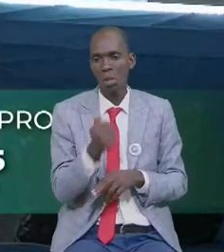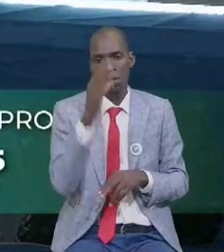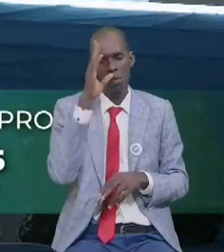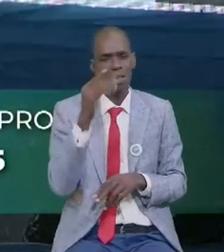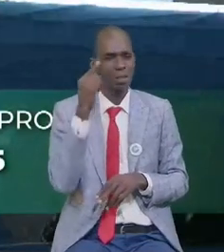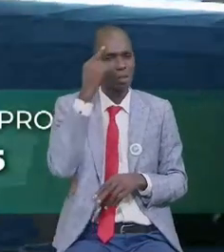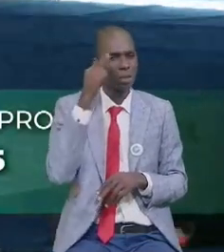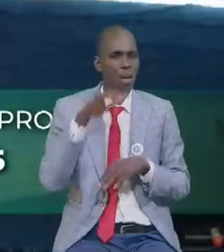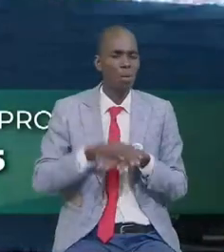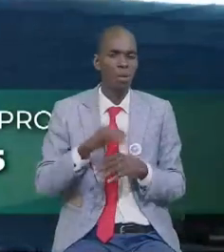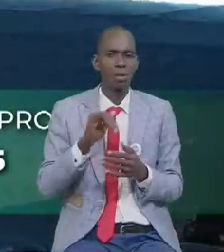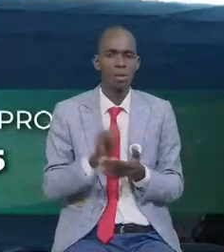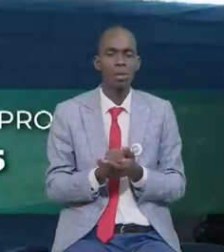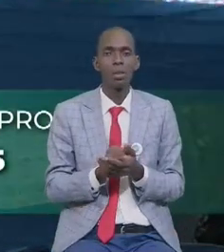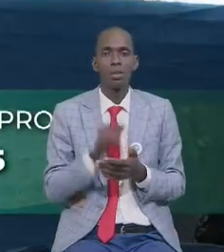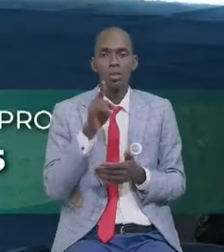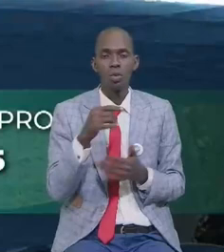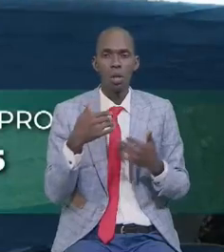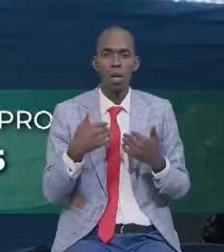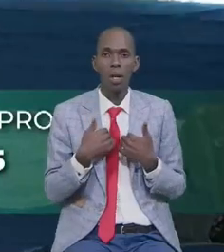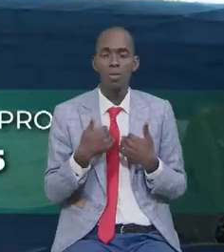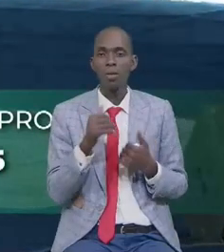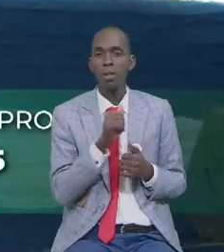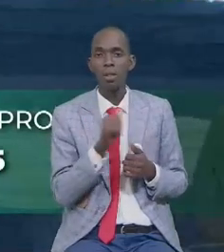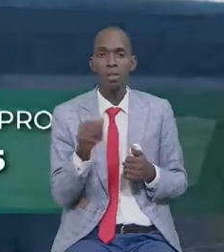cela. Tu as un voyage.